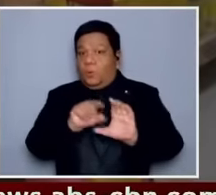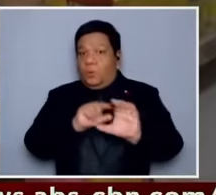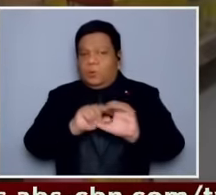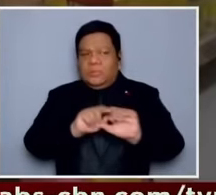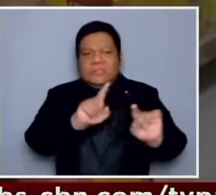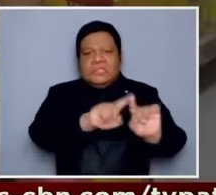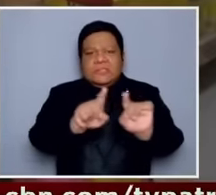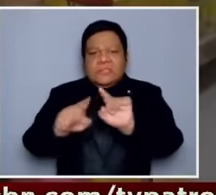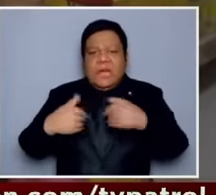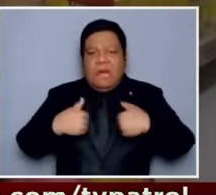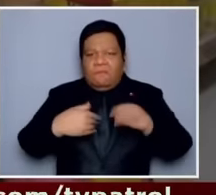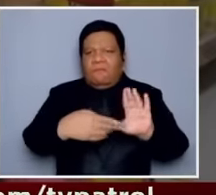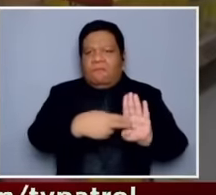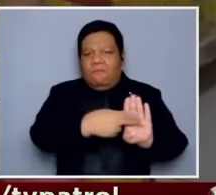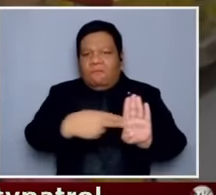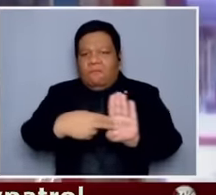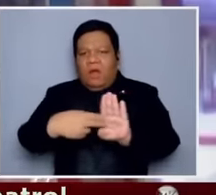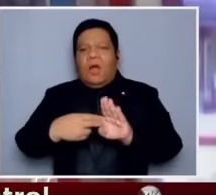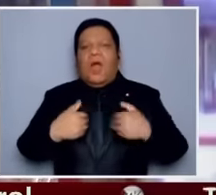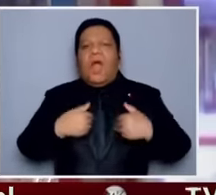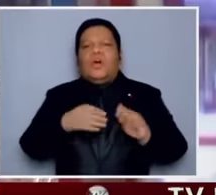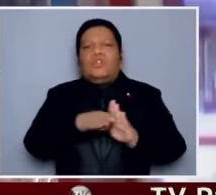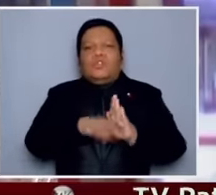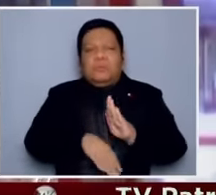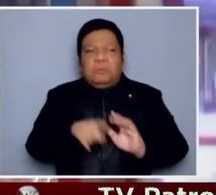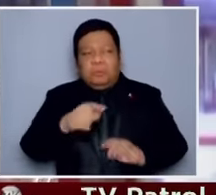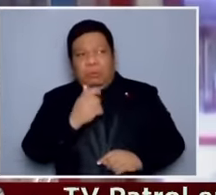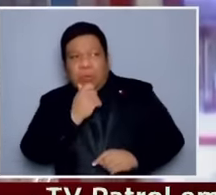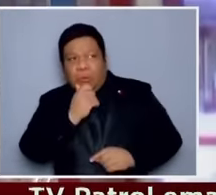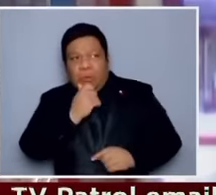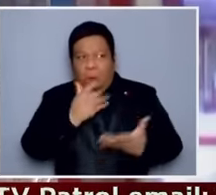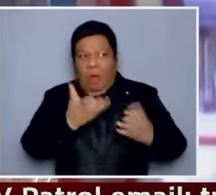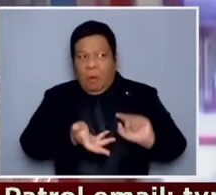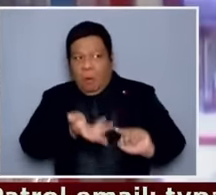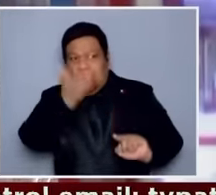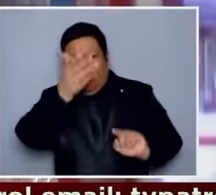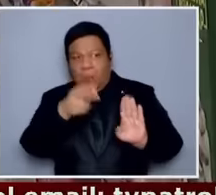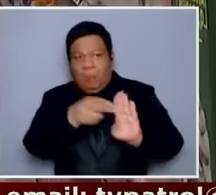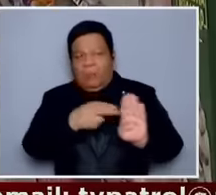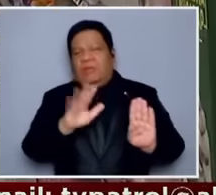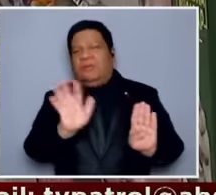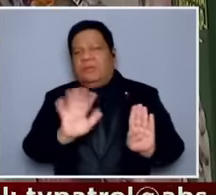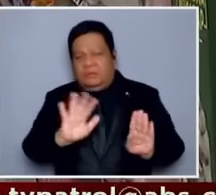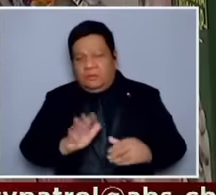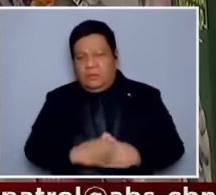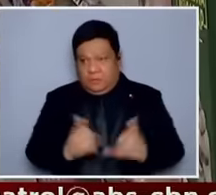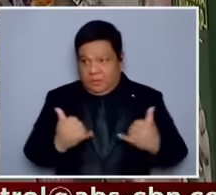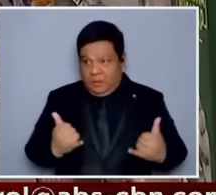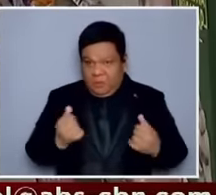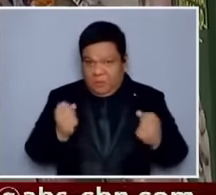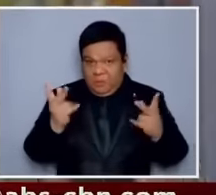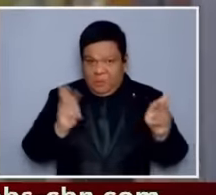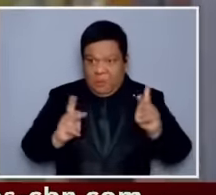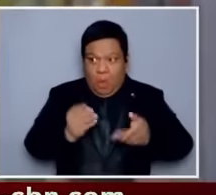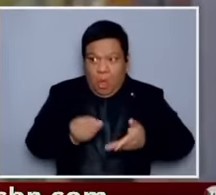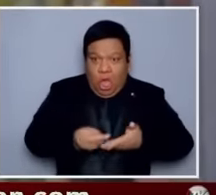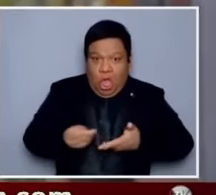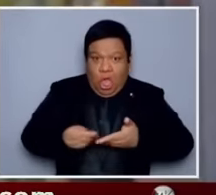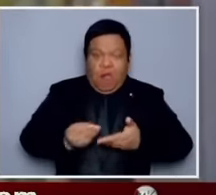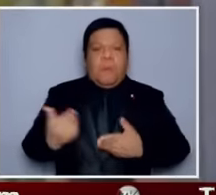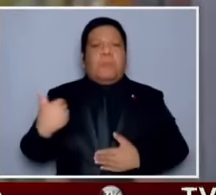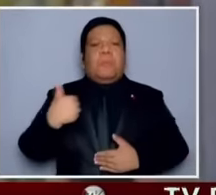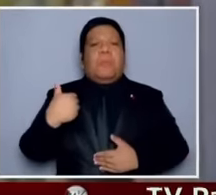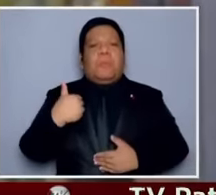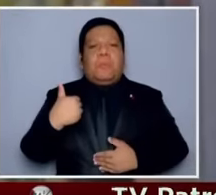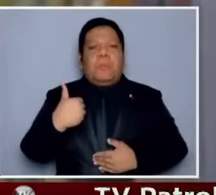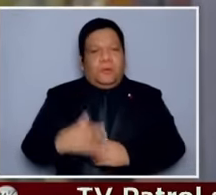mura, wag lang choosy ang mga customer. Pero sa ngayon, wala pang shopping rush kahit December na bukas. Maghihintay tayo